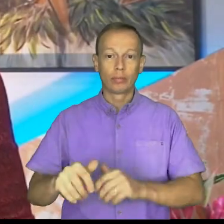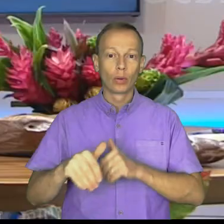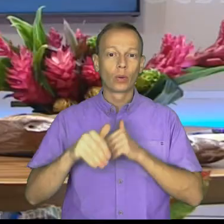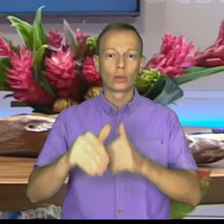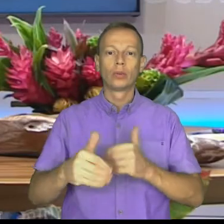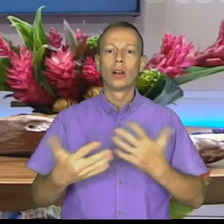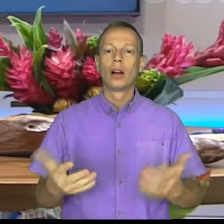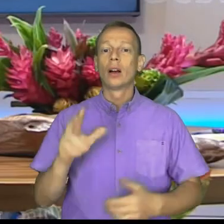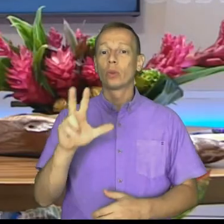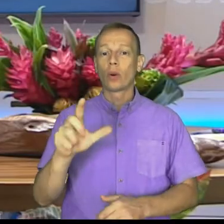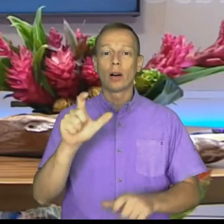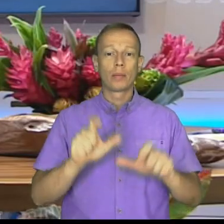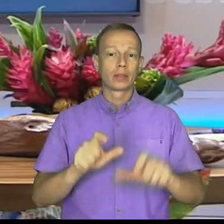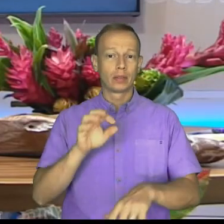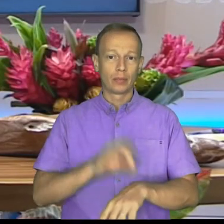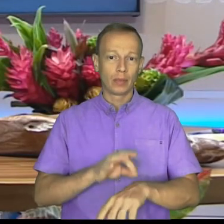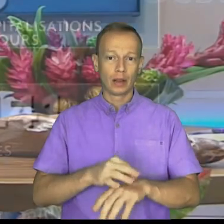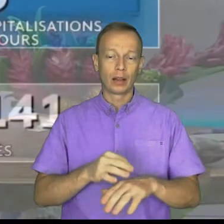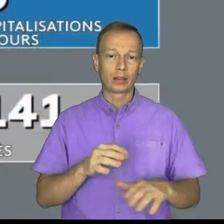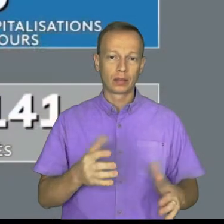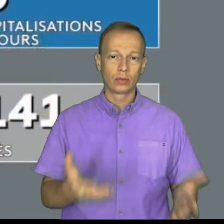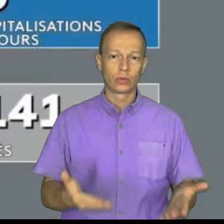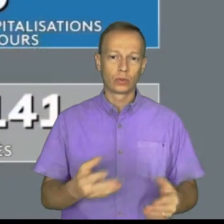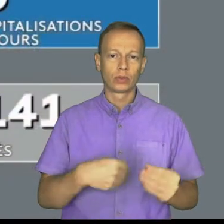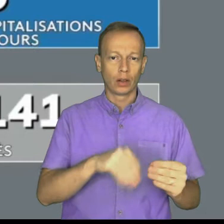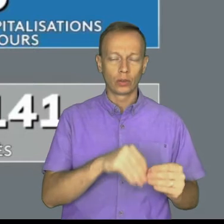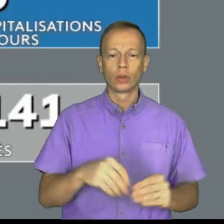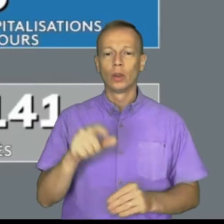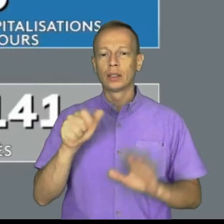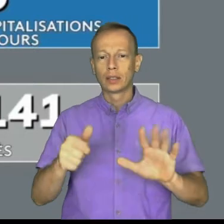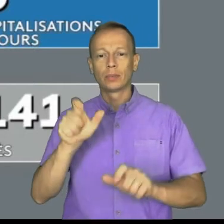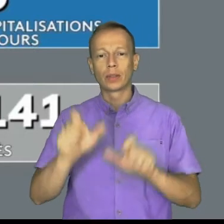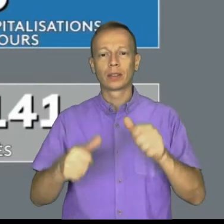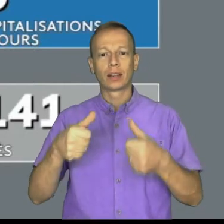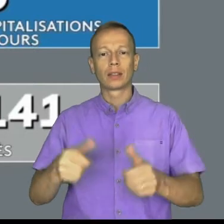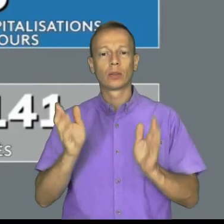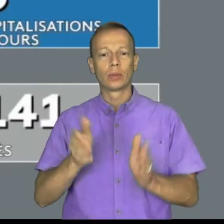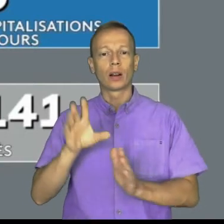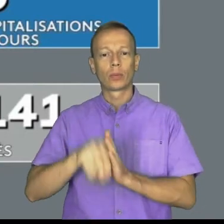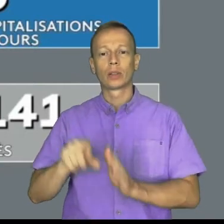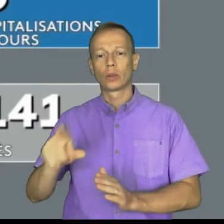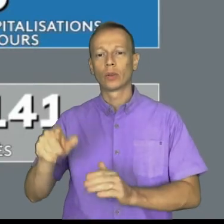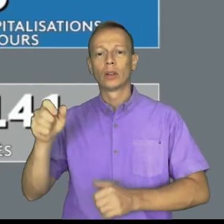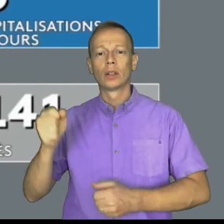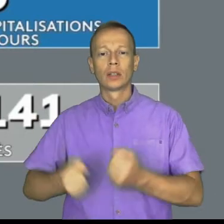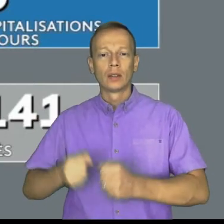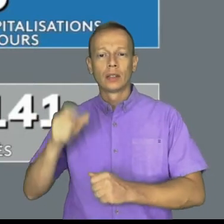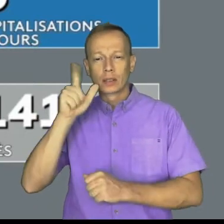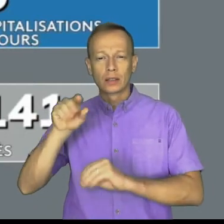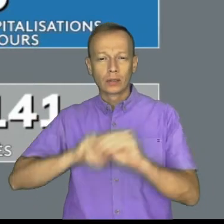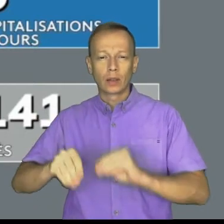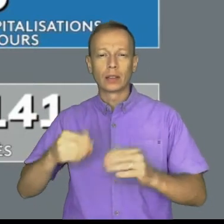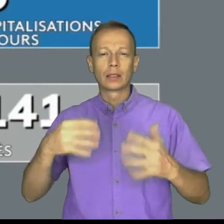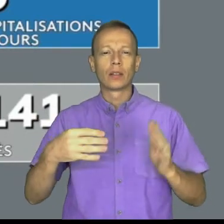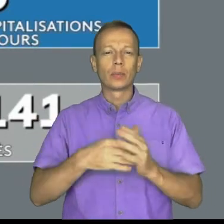baisser. 3 cas seulement à ce jour, 6 hospitalisations dont 2 en réanimation. 19 264 personnes ont